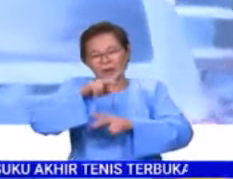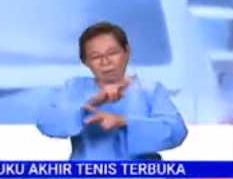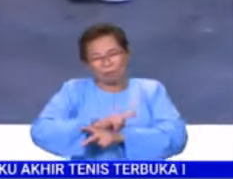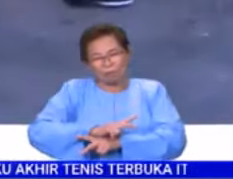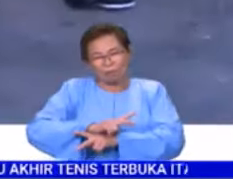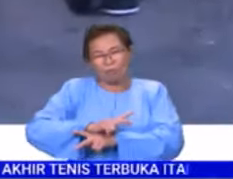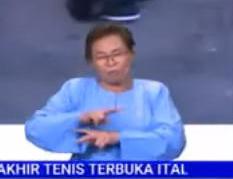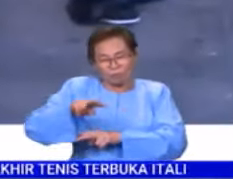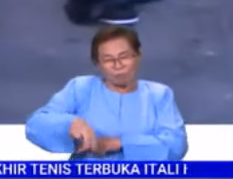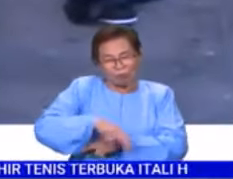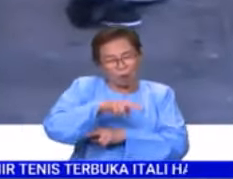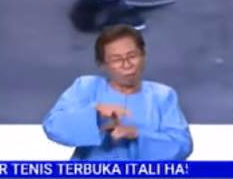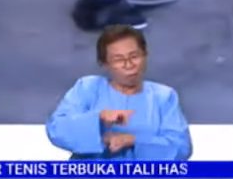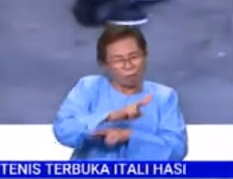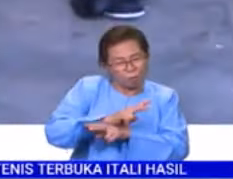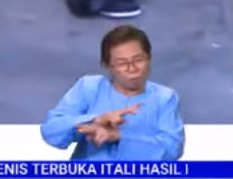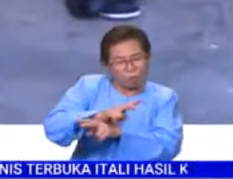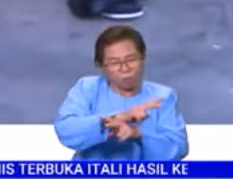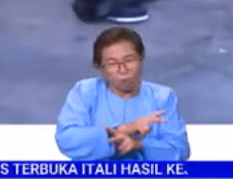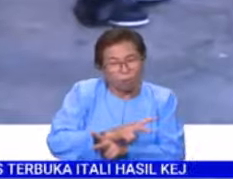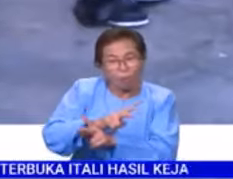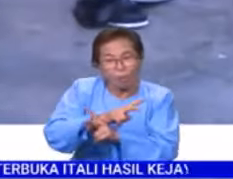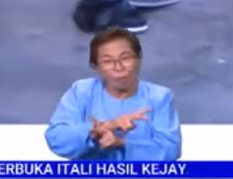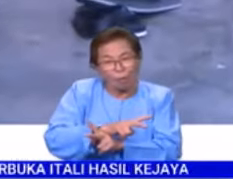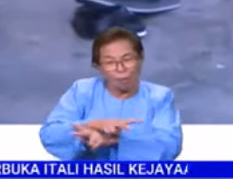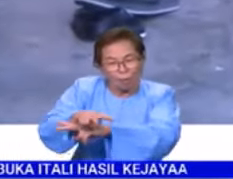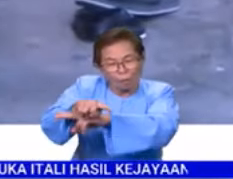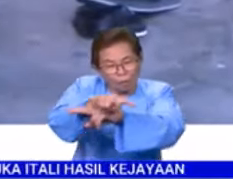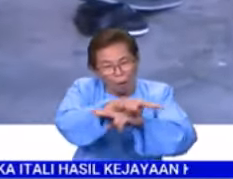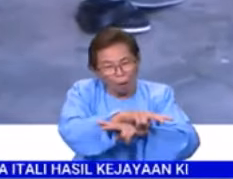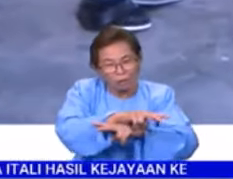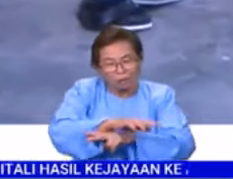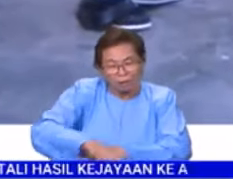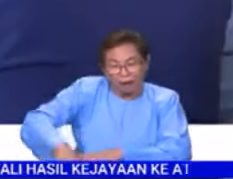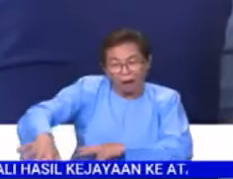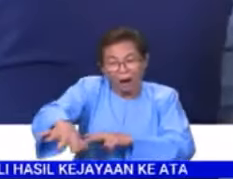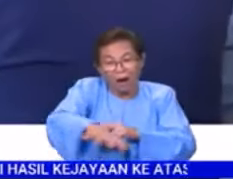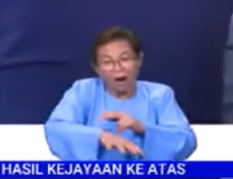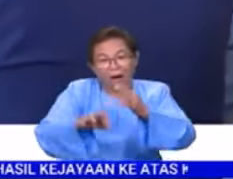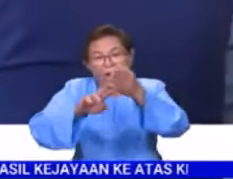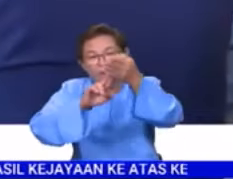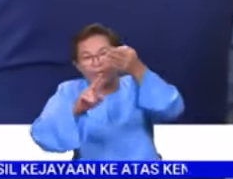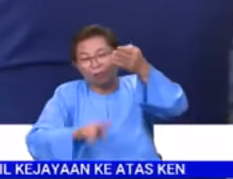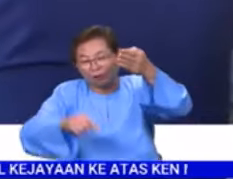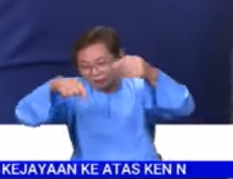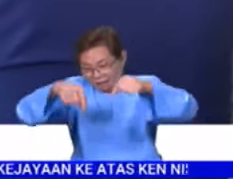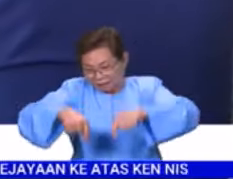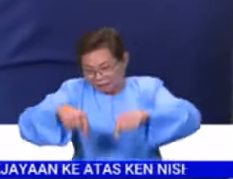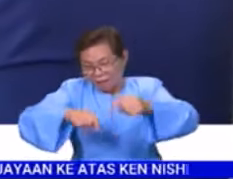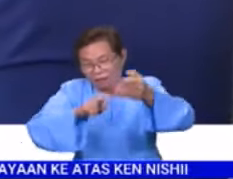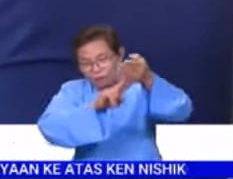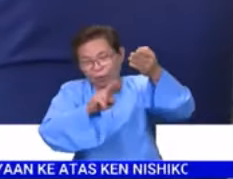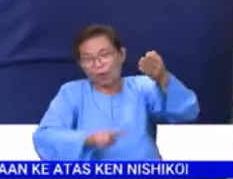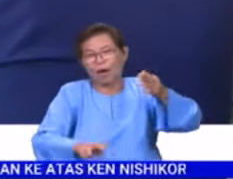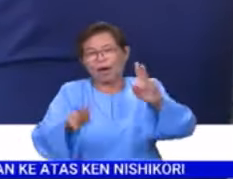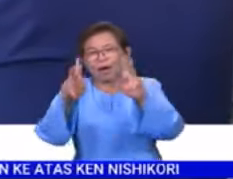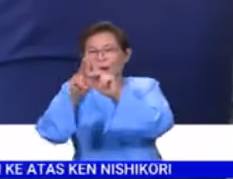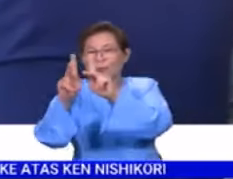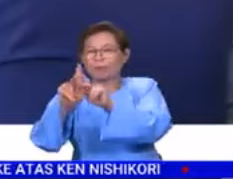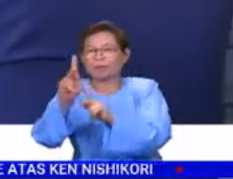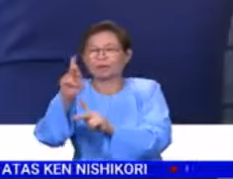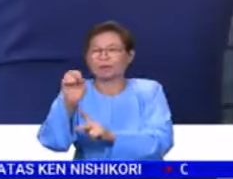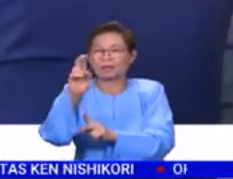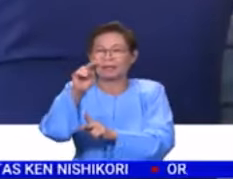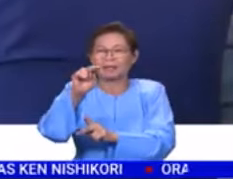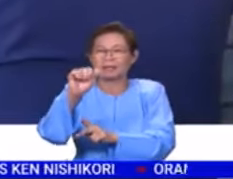di kawasan-kawasan di Rawang, ini adalah kawasan Rawang, Taman Kampung Kenanga. Kita